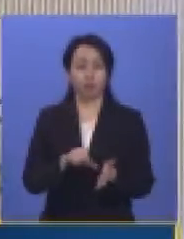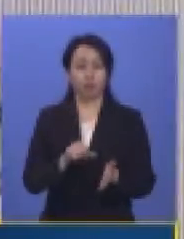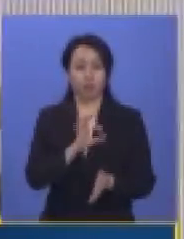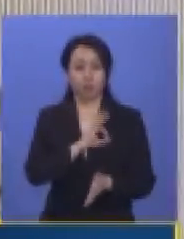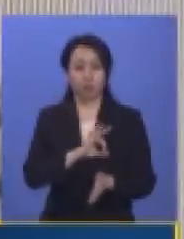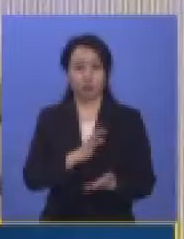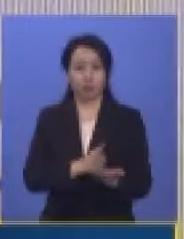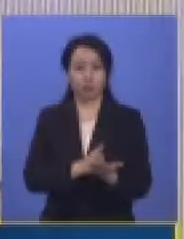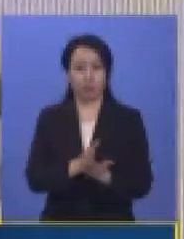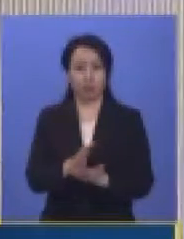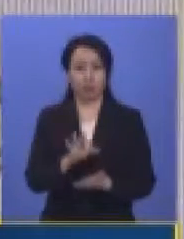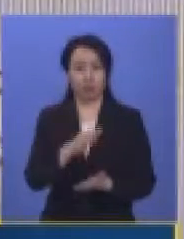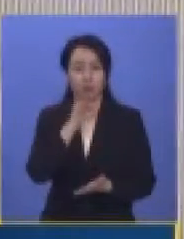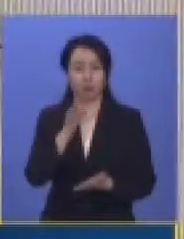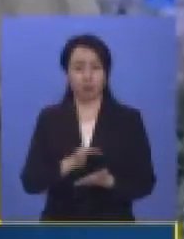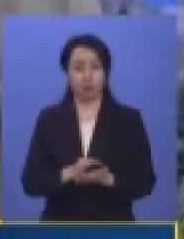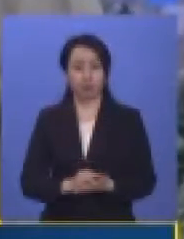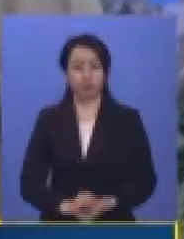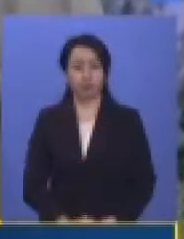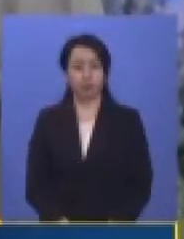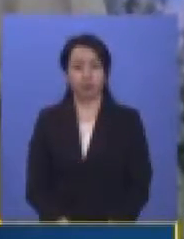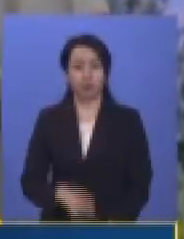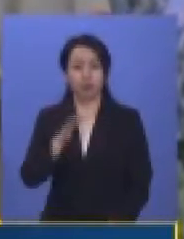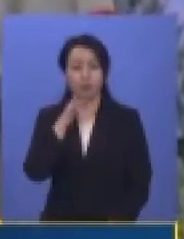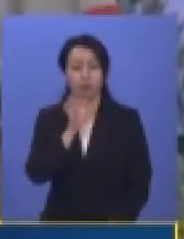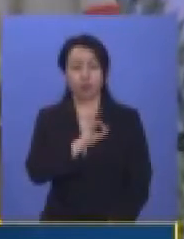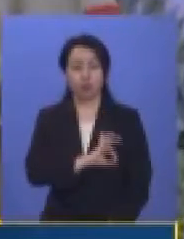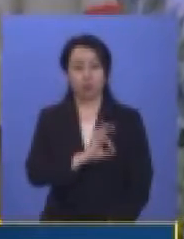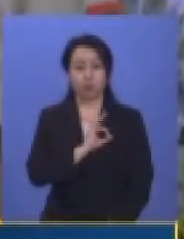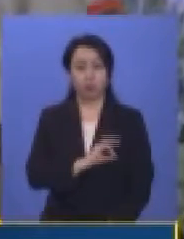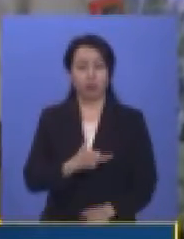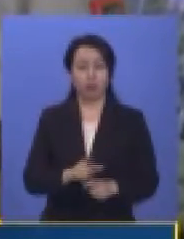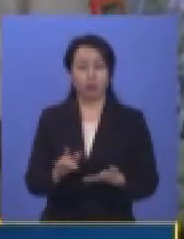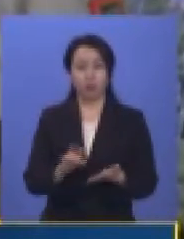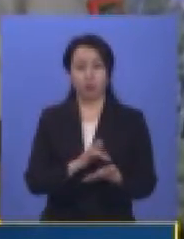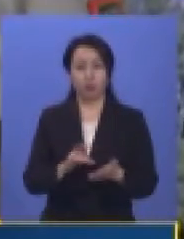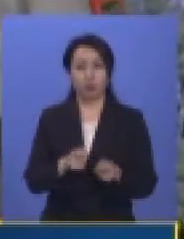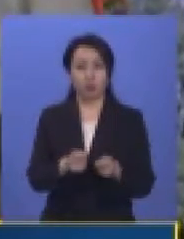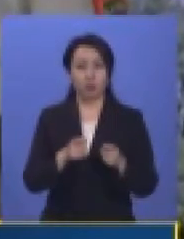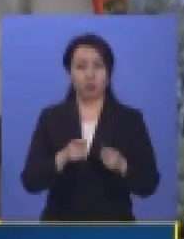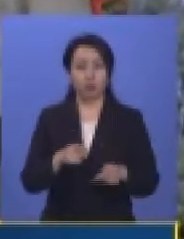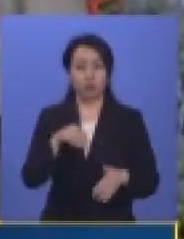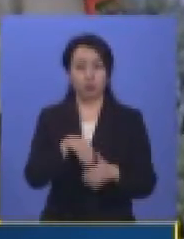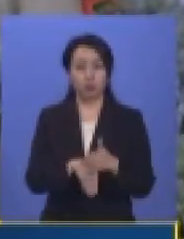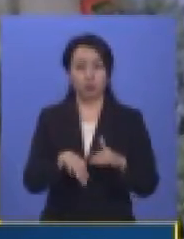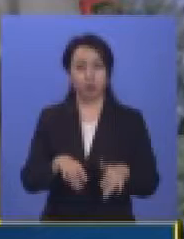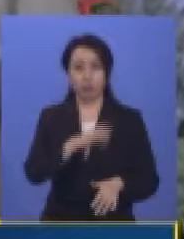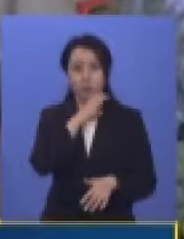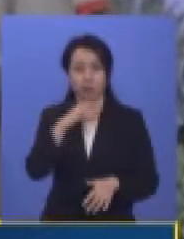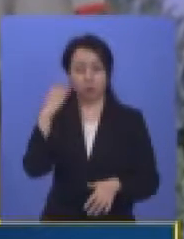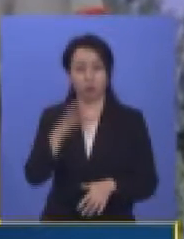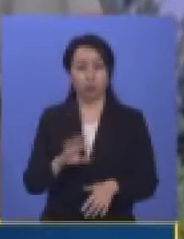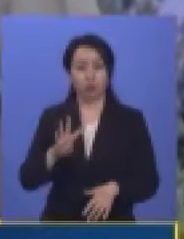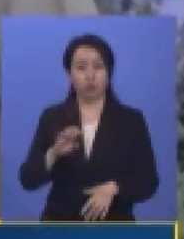пользователи направляется официальный ответ. За время использования данного приложения в Департамент внутренних дел Северо-Казахстанской области